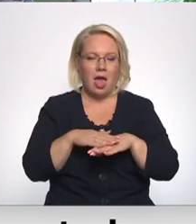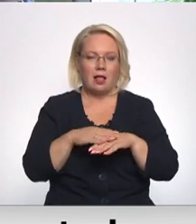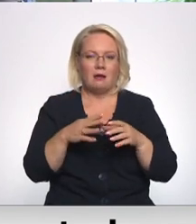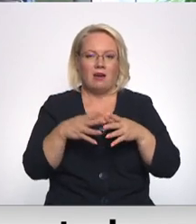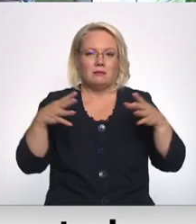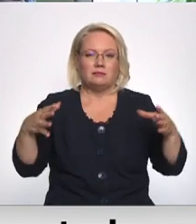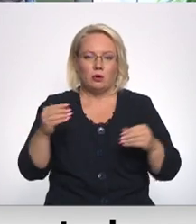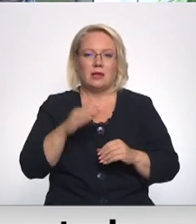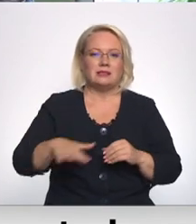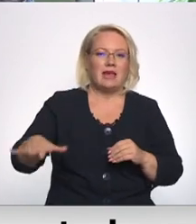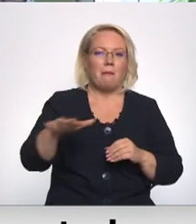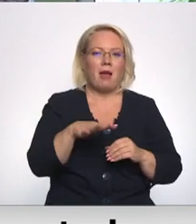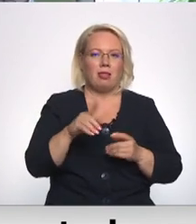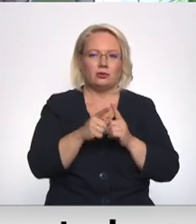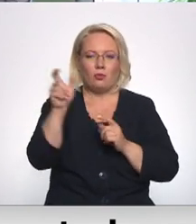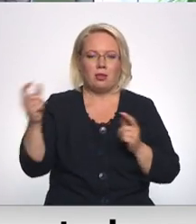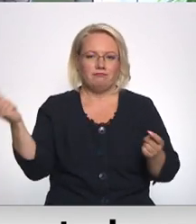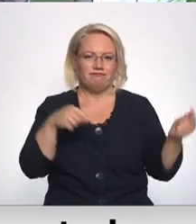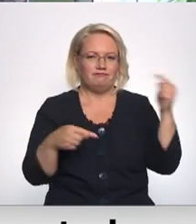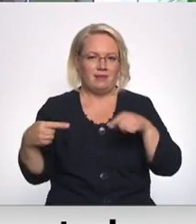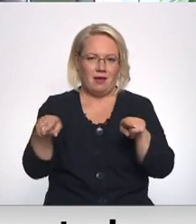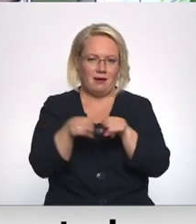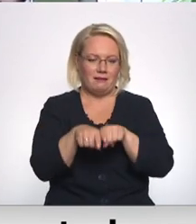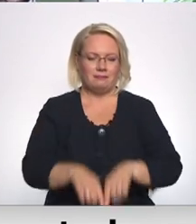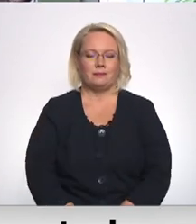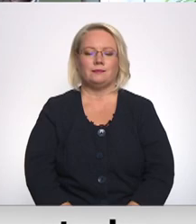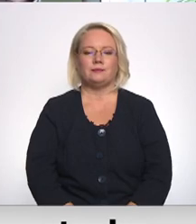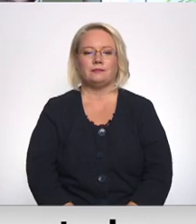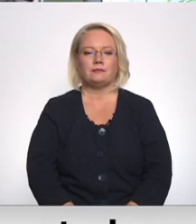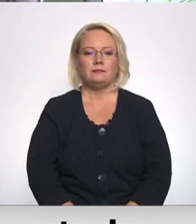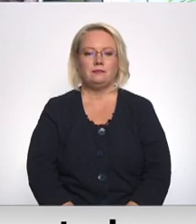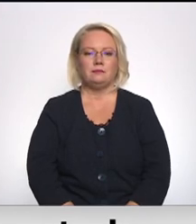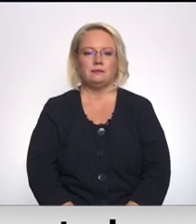paplašinātas līdz Zemgalei. Sanita Liepiņa, Terēze Matesone, TV9 pakalni.